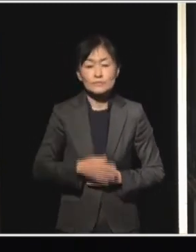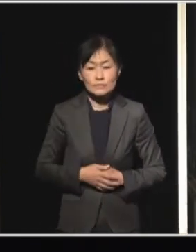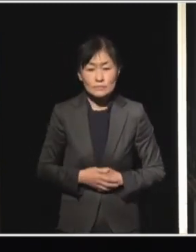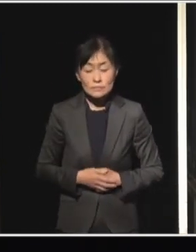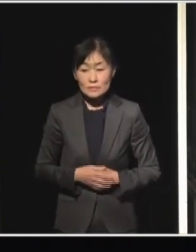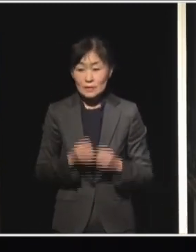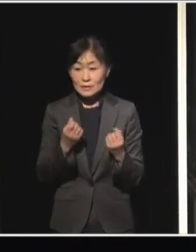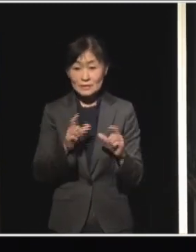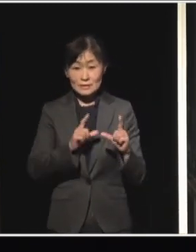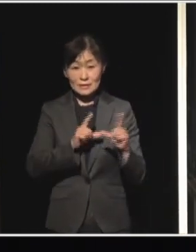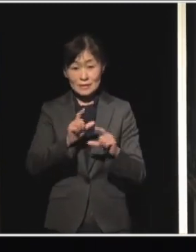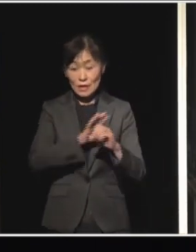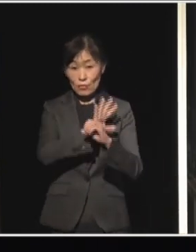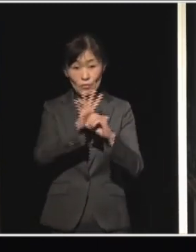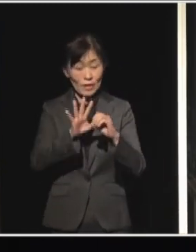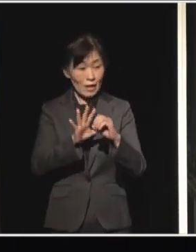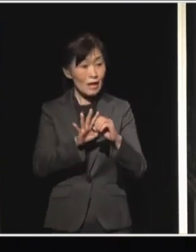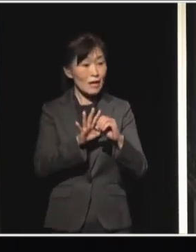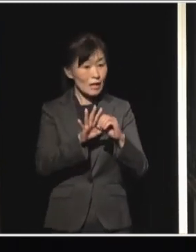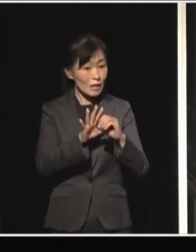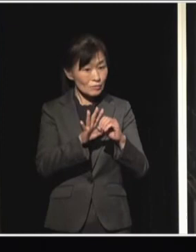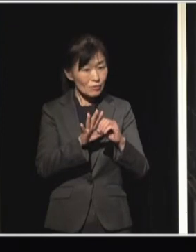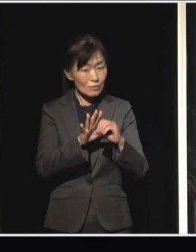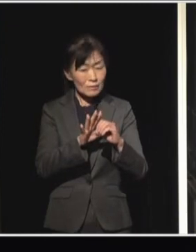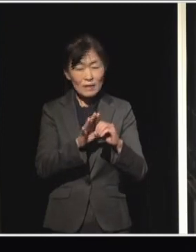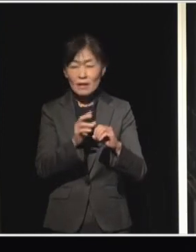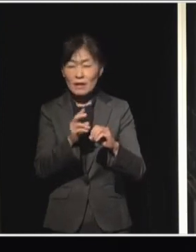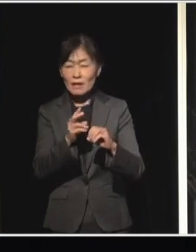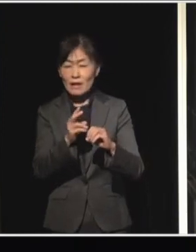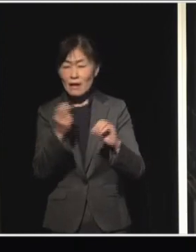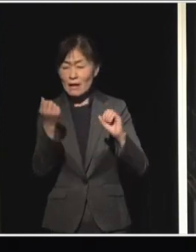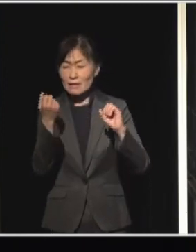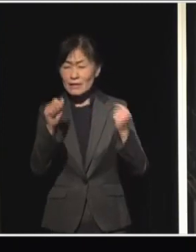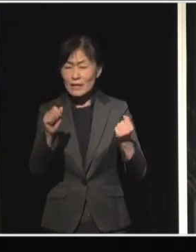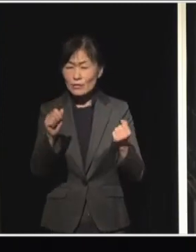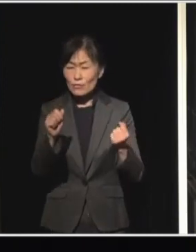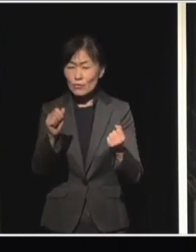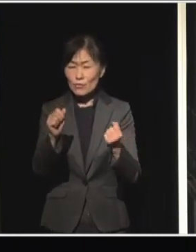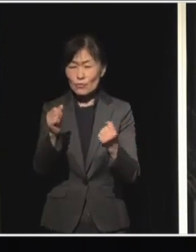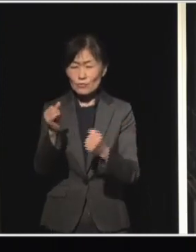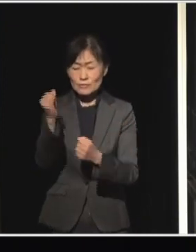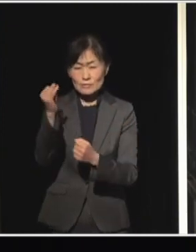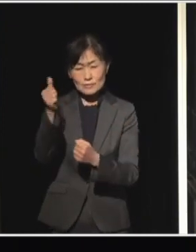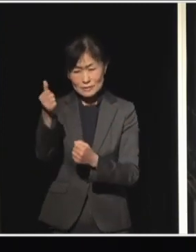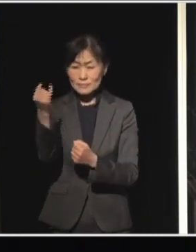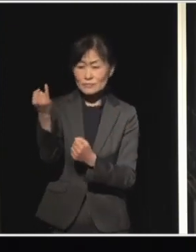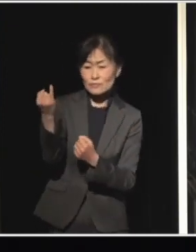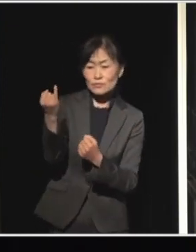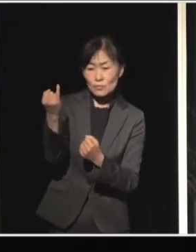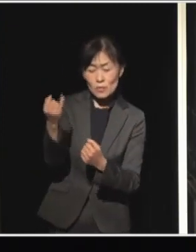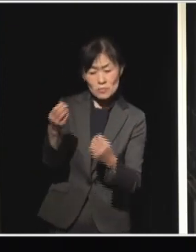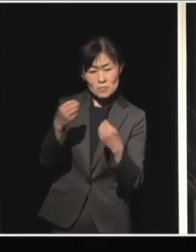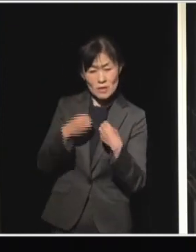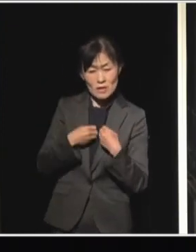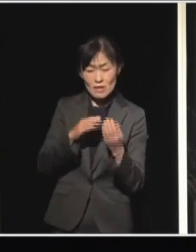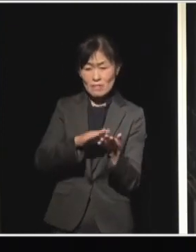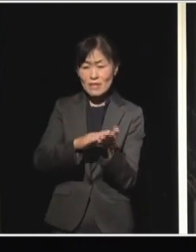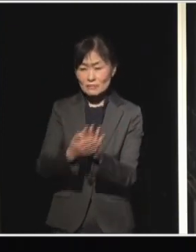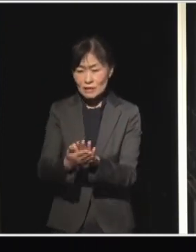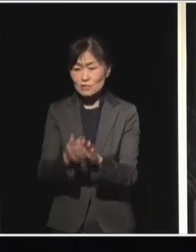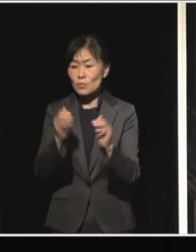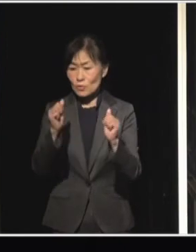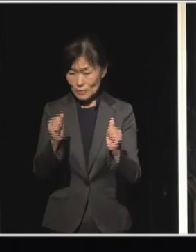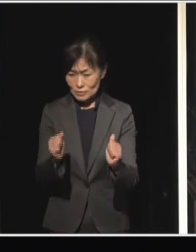仕事こんな芸能人の方もですね何名かい書かないといいですねなくなると方もいらっしゃい